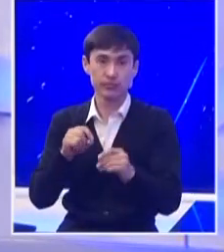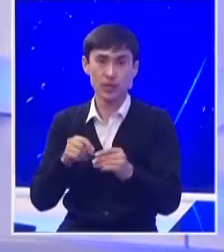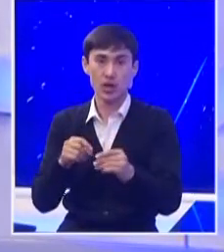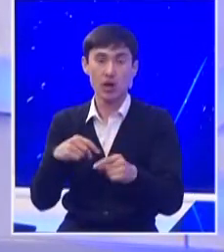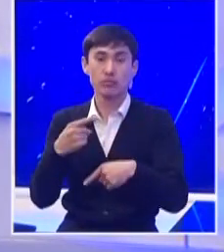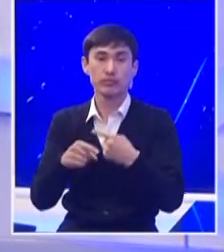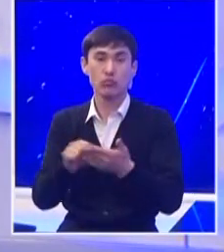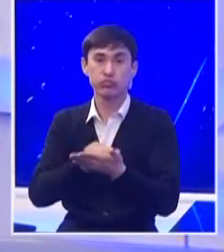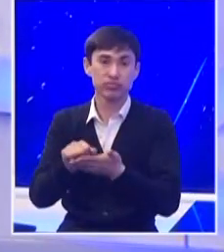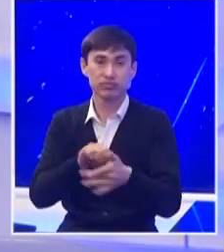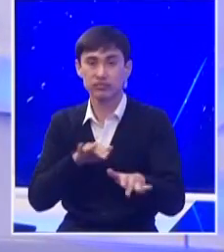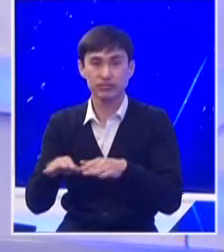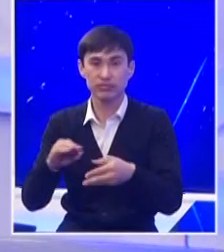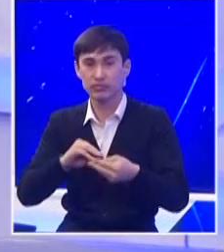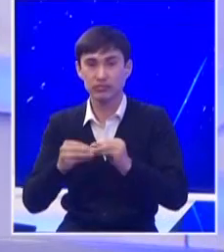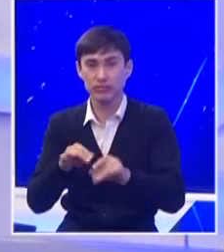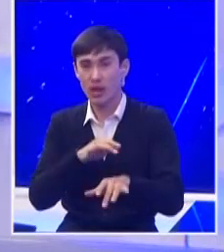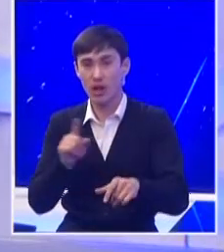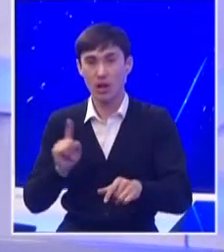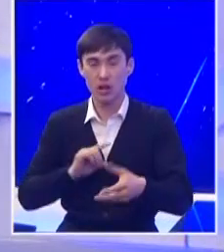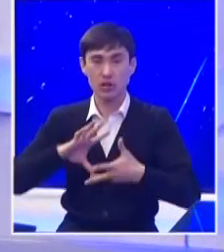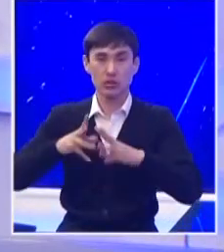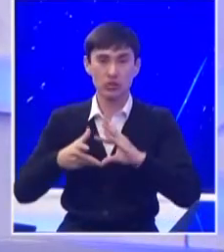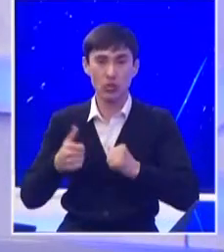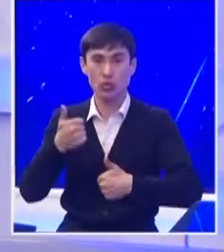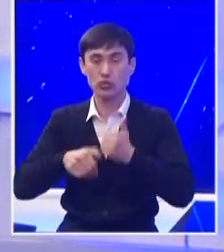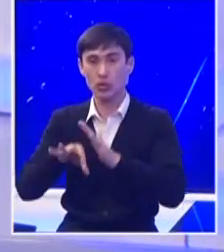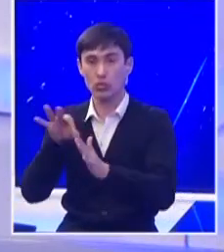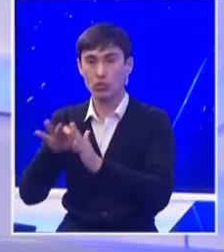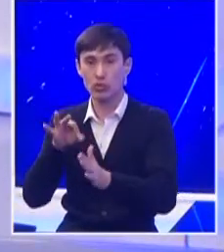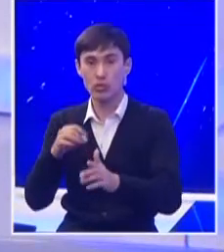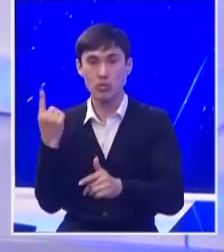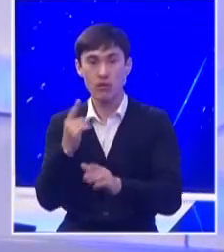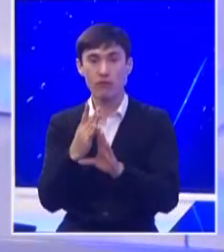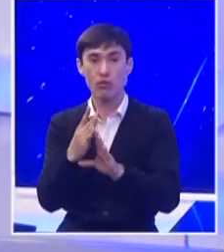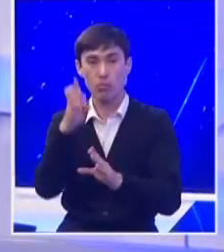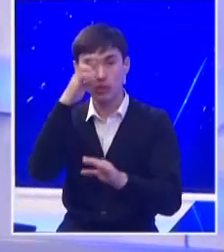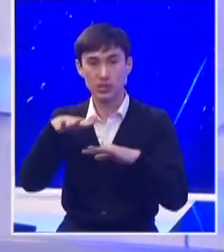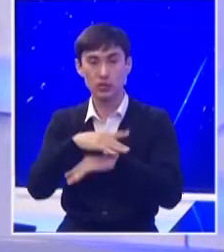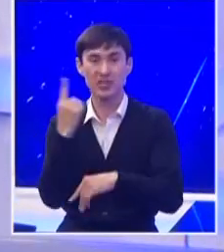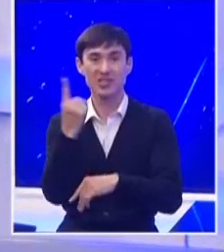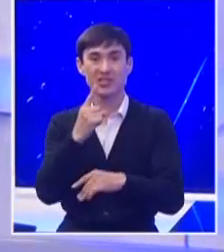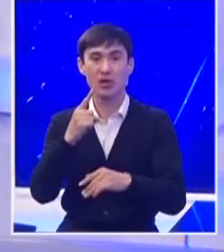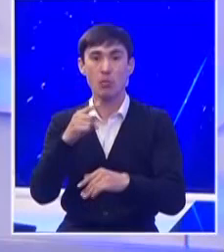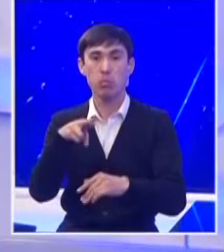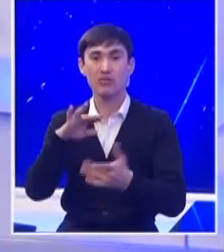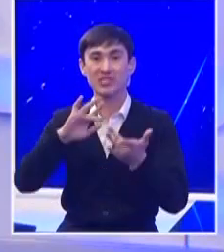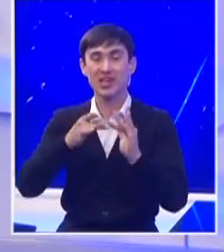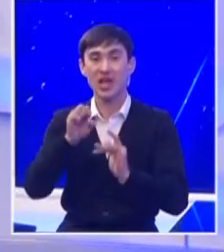избегая бумажной волокиты и томительного ожидания результатов конкурсного отбора. Первую по стране единую платформу